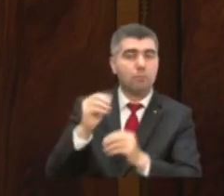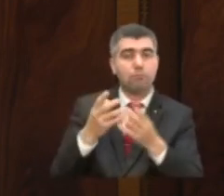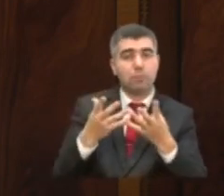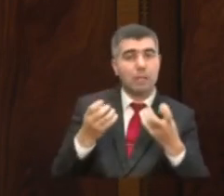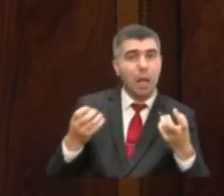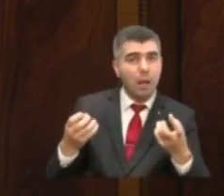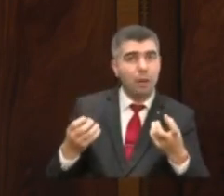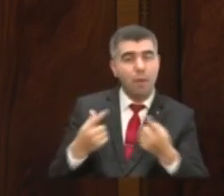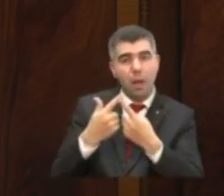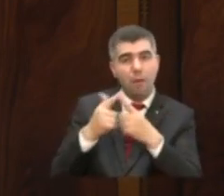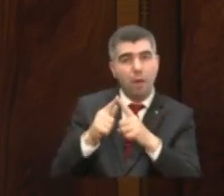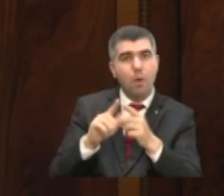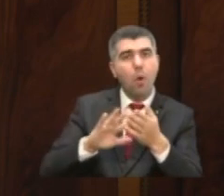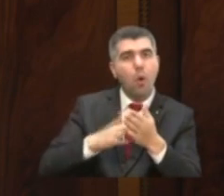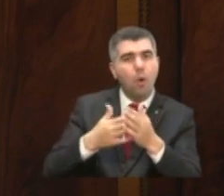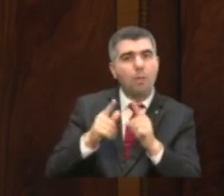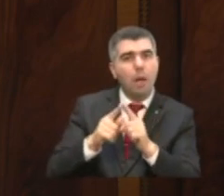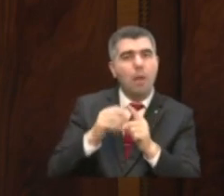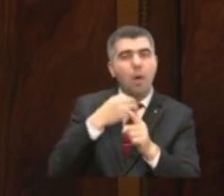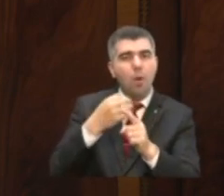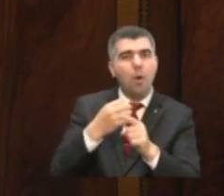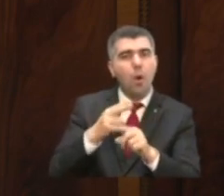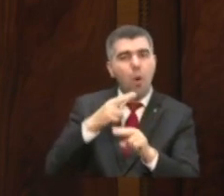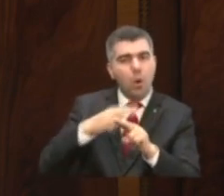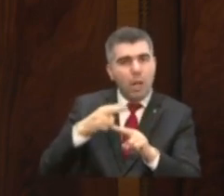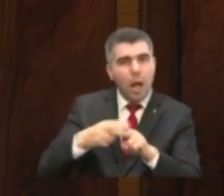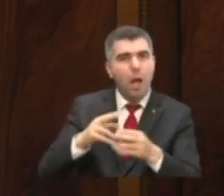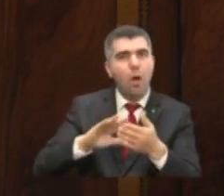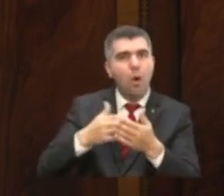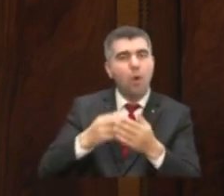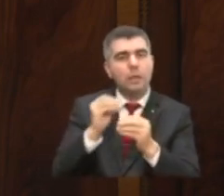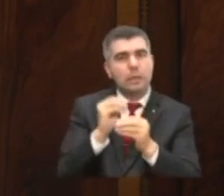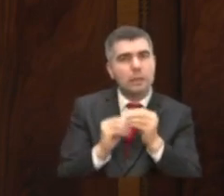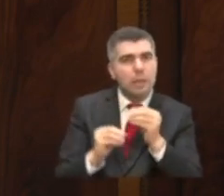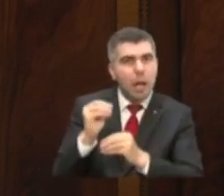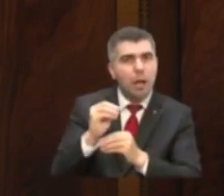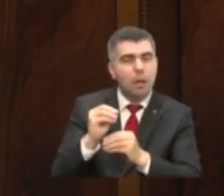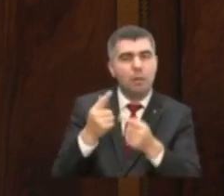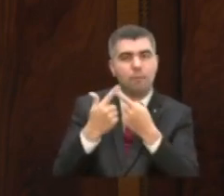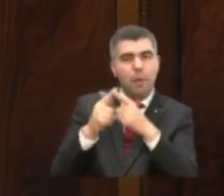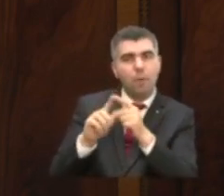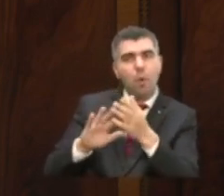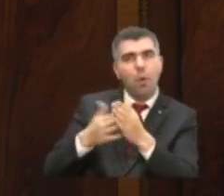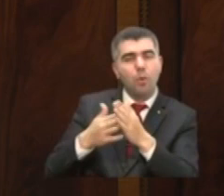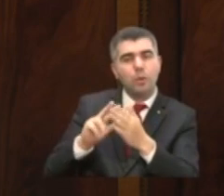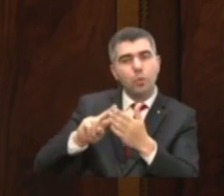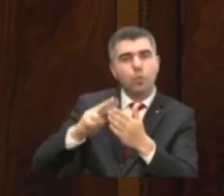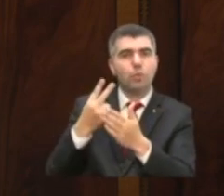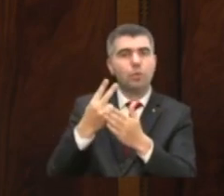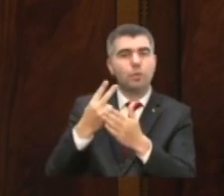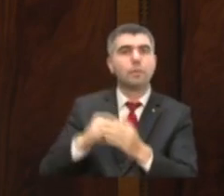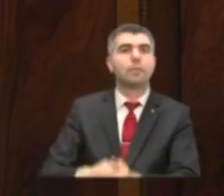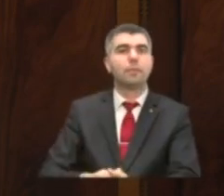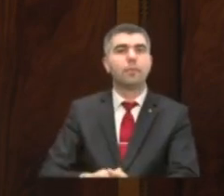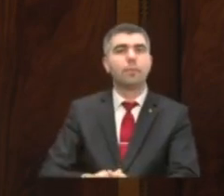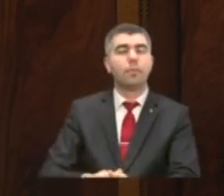الأساسي والأول اللي تيغلي حتى على ذاك الفقير والضعيف ما توصل عنده حتى المدينة أو البلاد أو كذا حتى يكون يعني جوج أو ثلاثة المرات أثمية. مشكل